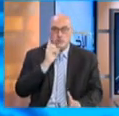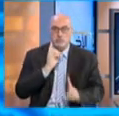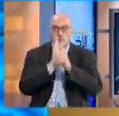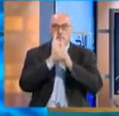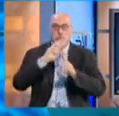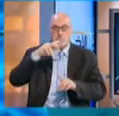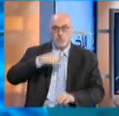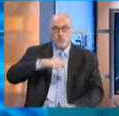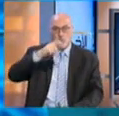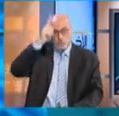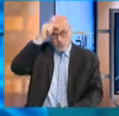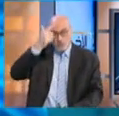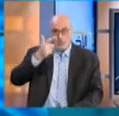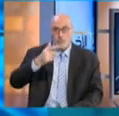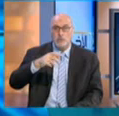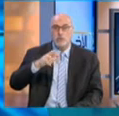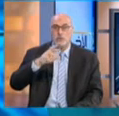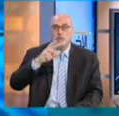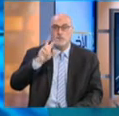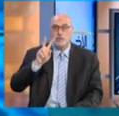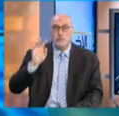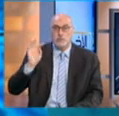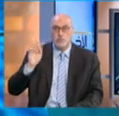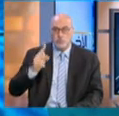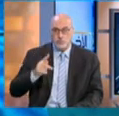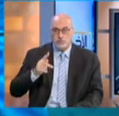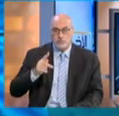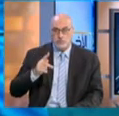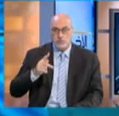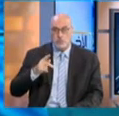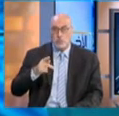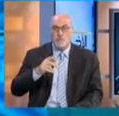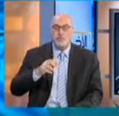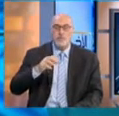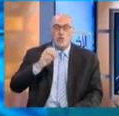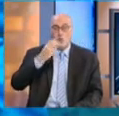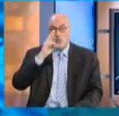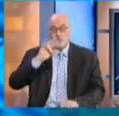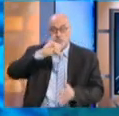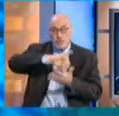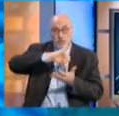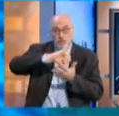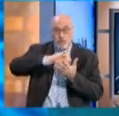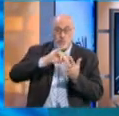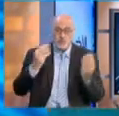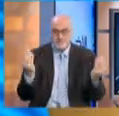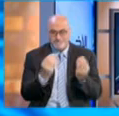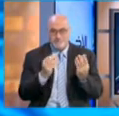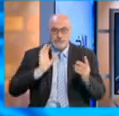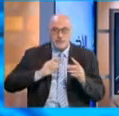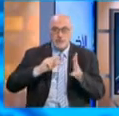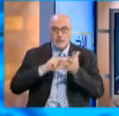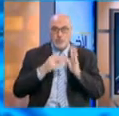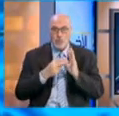مع الرئيس فلاديمير بوتين، وهذا ضمن جهود وساطة يقودها بين موسكو وكييف لإعادة إحياء